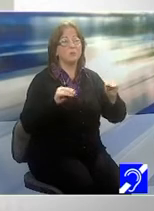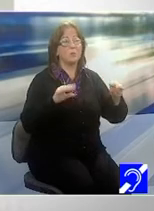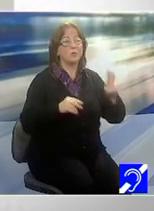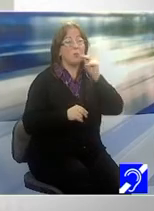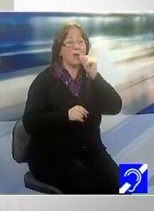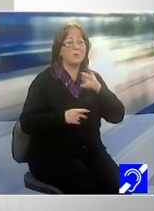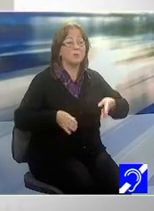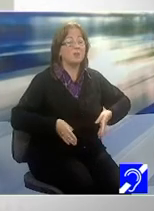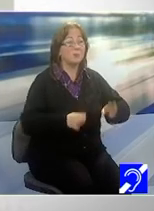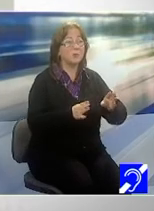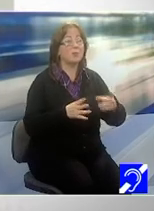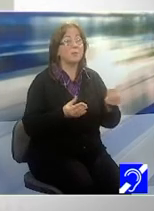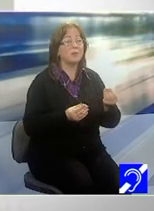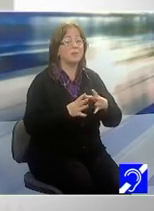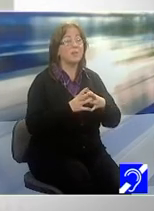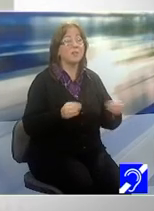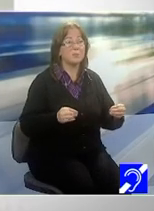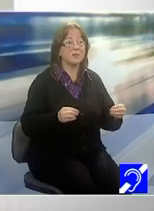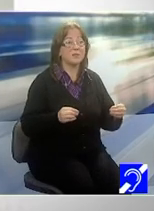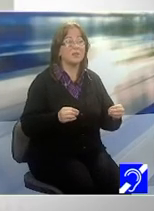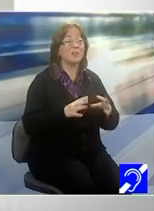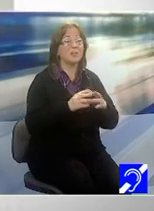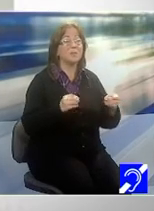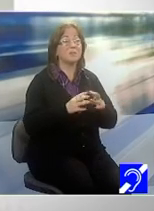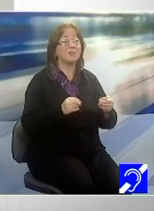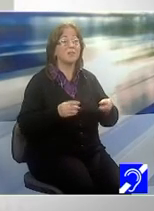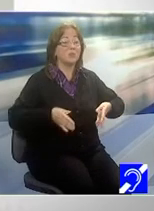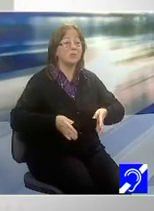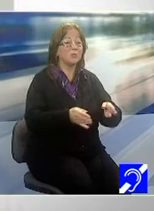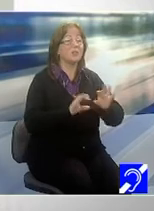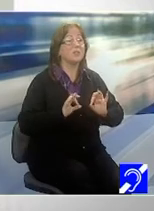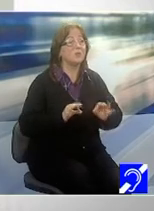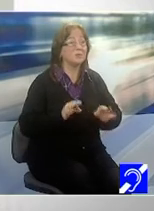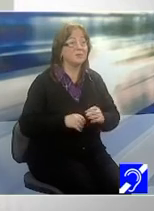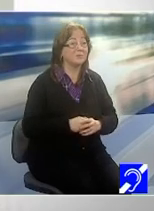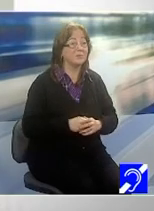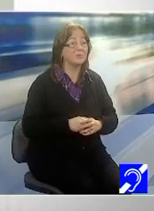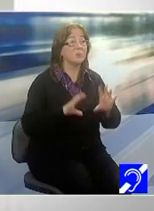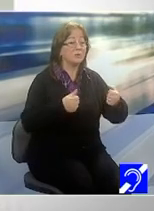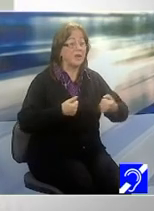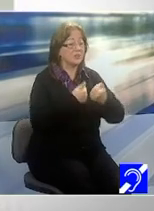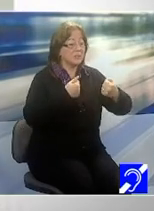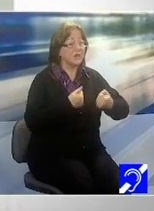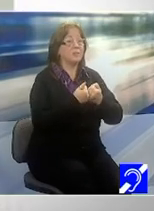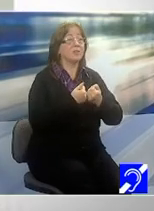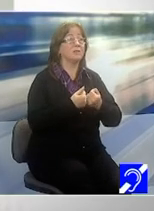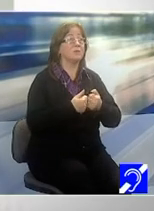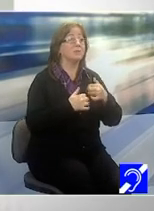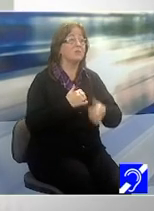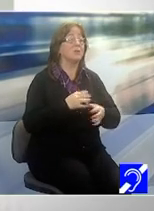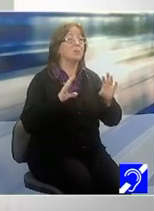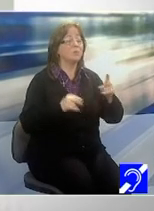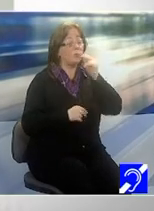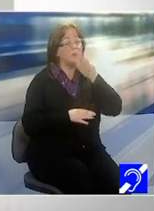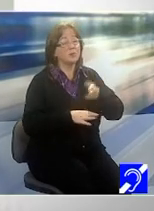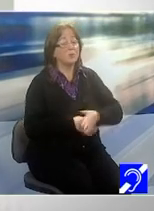din cauza lipsei infrastructurii. Niciodată nu a fost un protest în România, pentru că infrastructura este la pământ. Nu ne enervează când mergem cu mașina sau în fine. Atunci